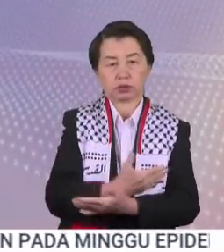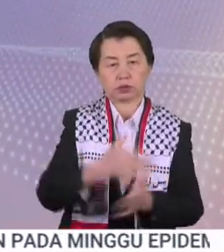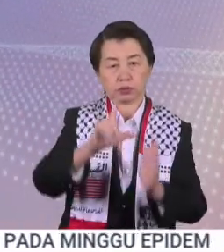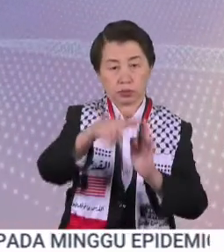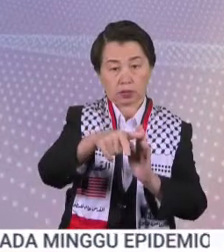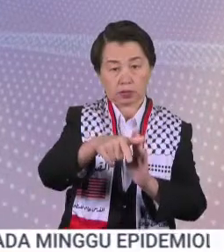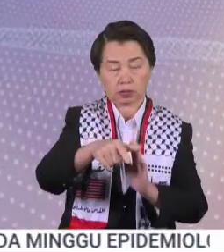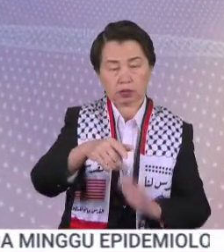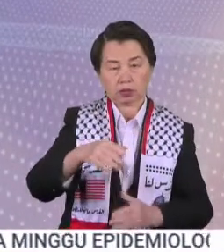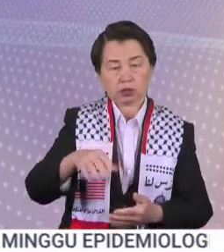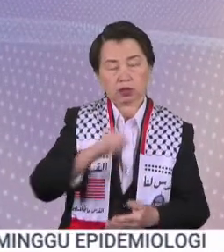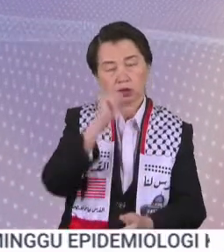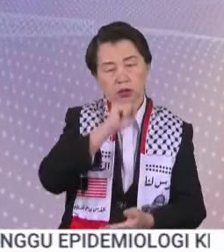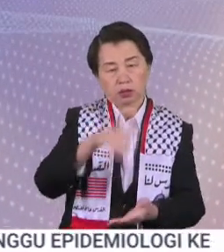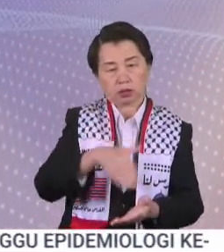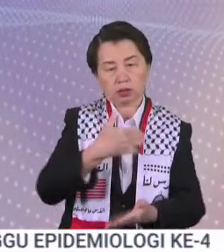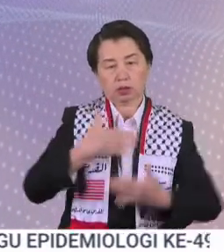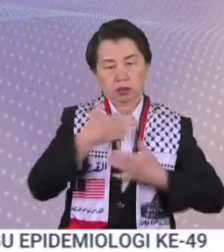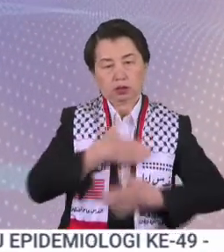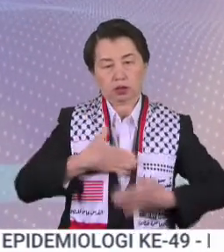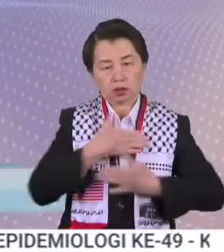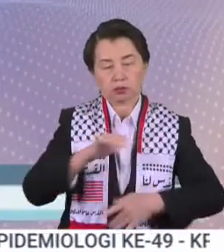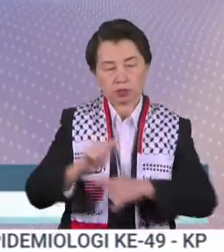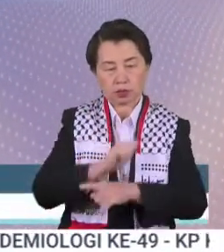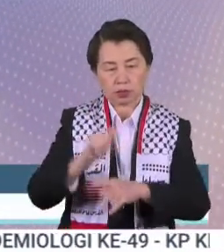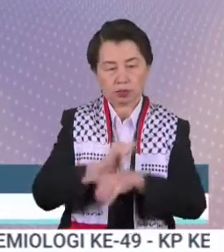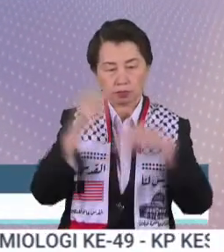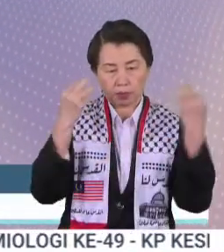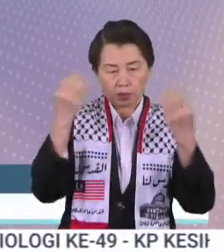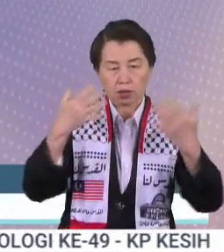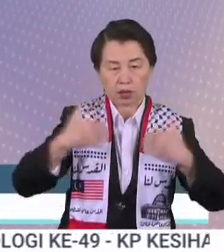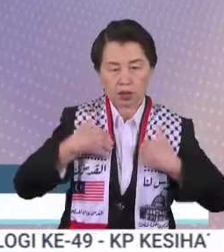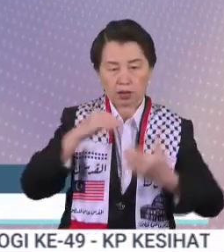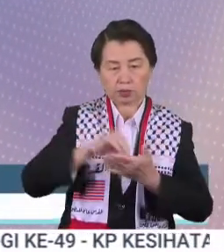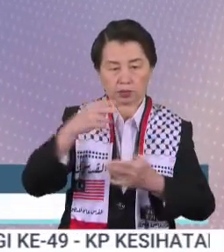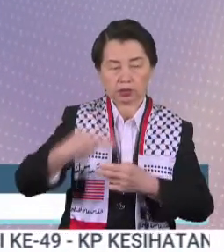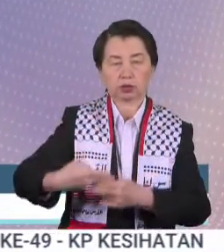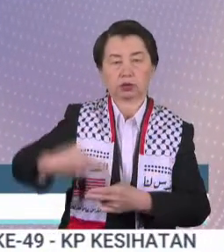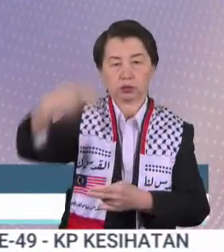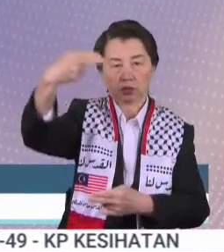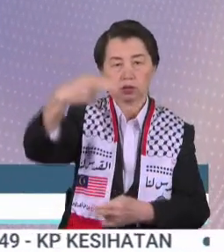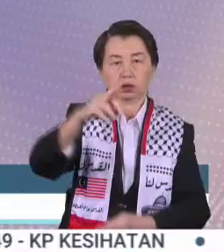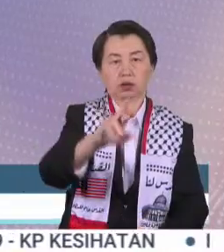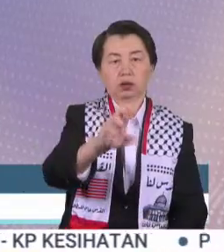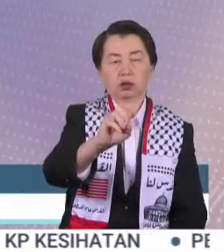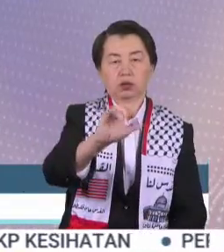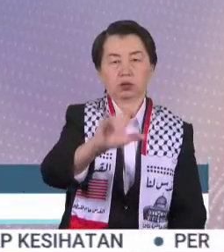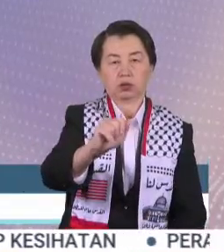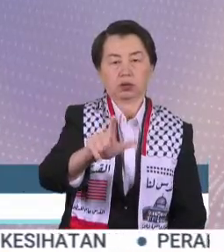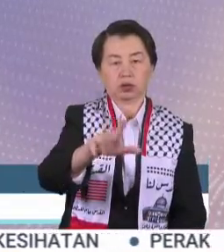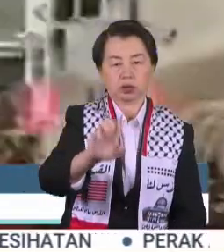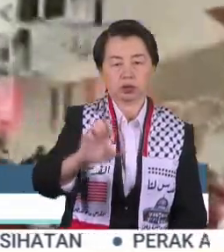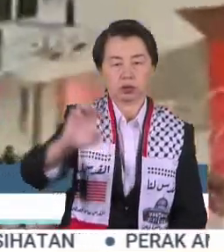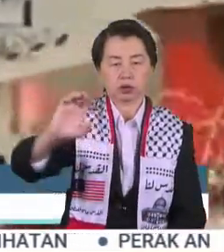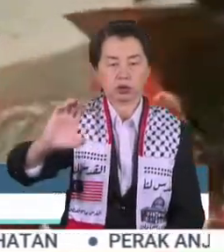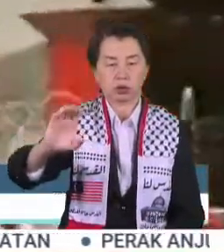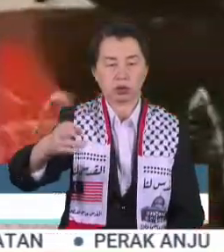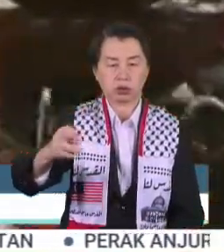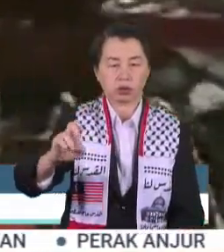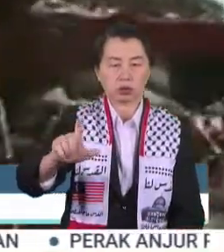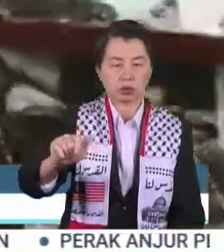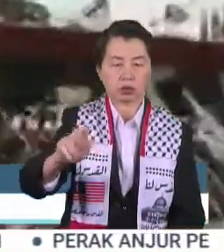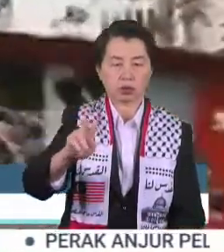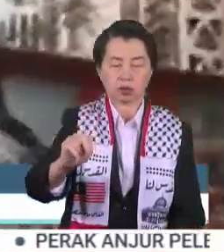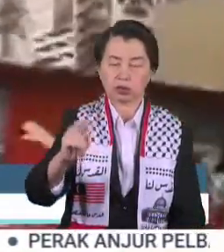nanti. Berkonsepkan berhibur bersama beramal, majlis akan berlangsung di Hotel Royal Chulan, Kuala Lumpur.